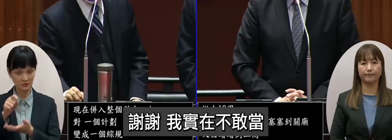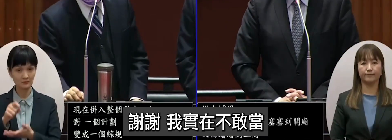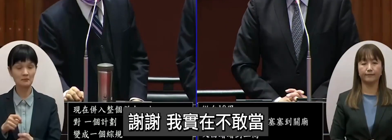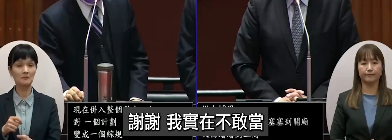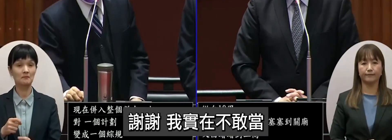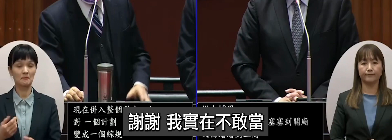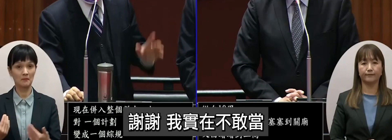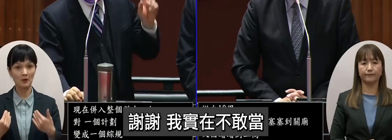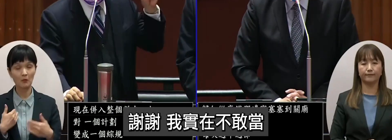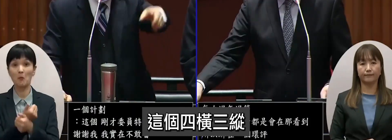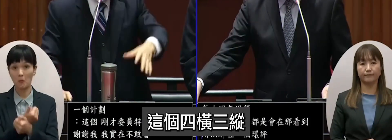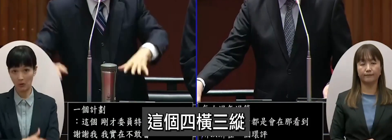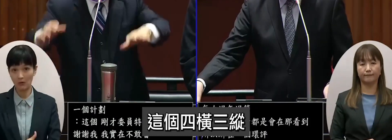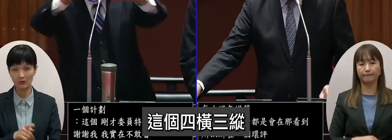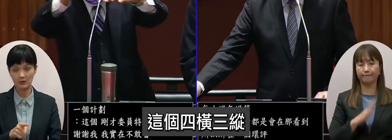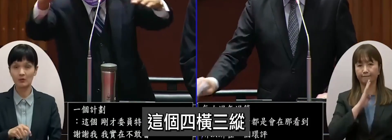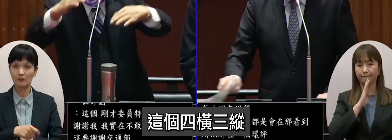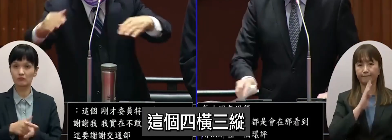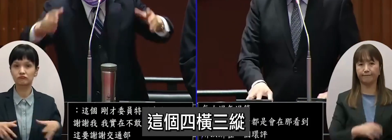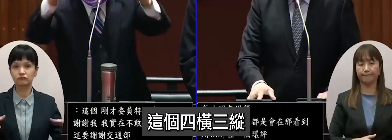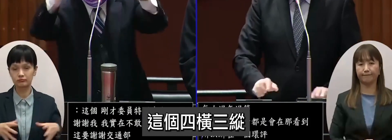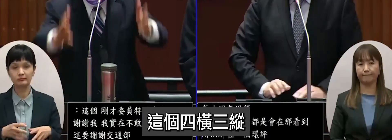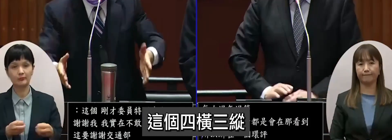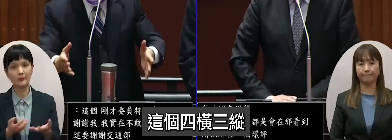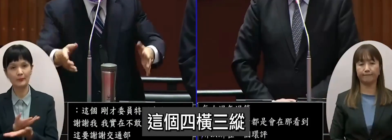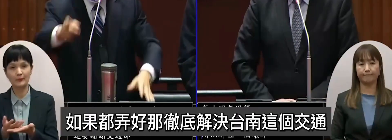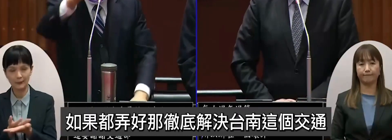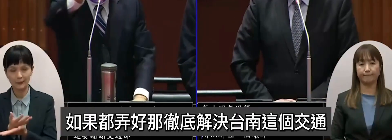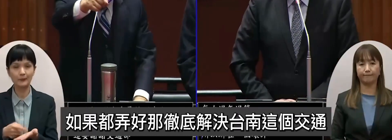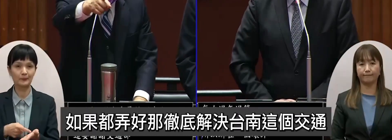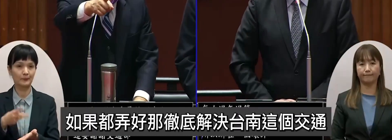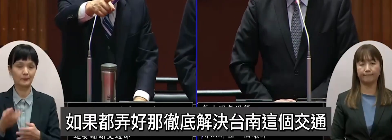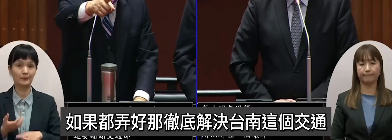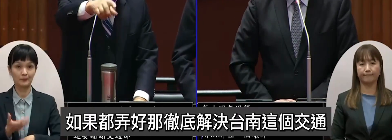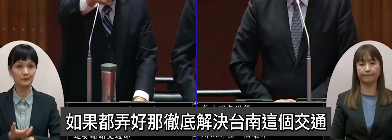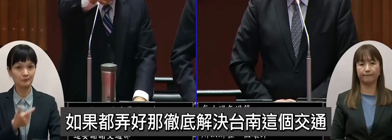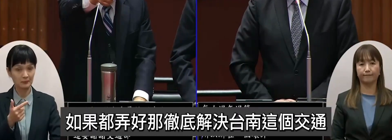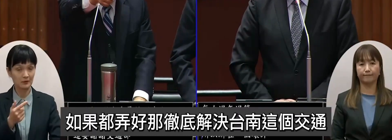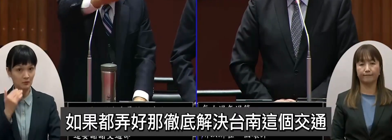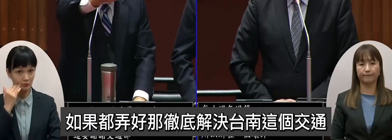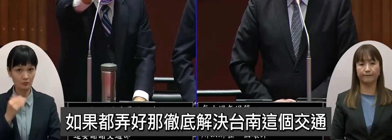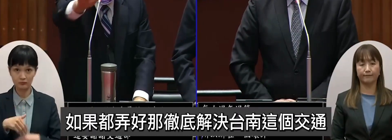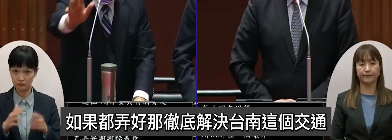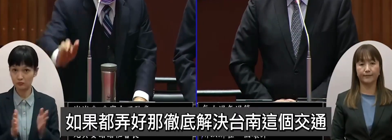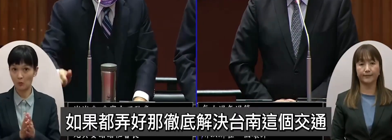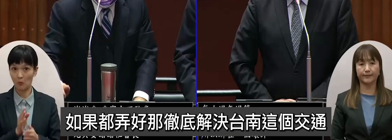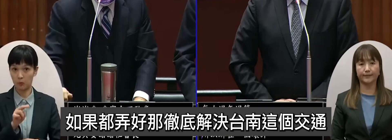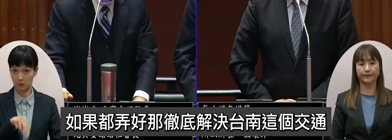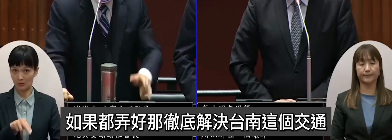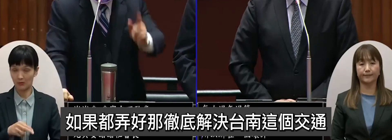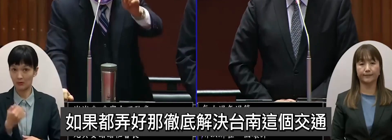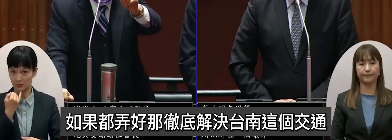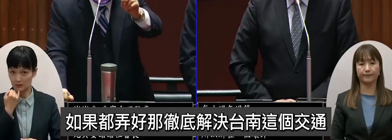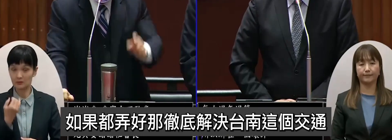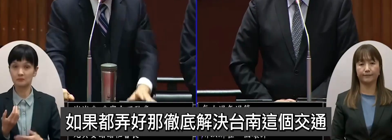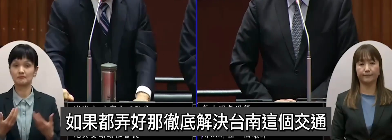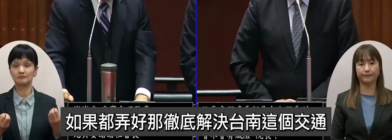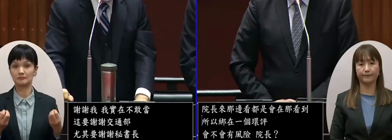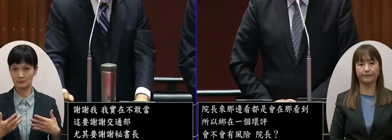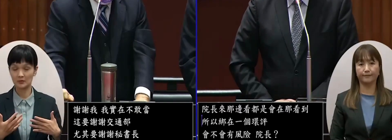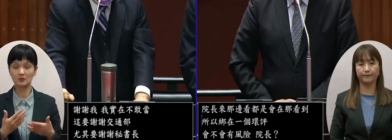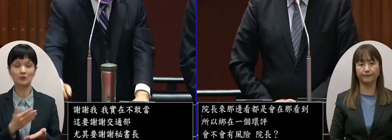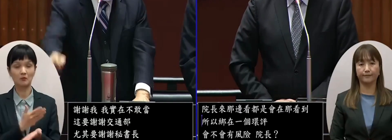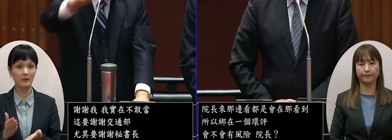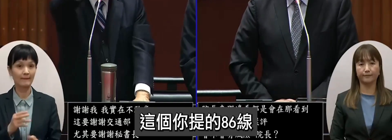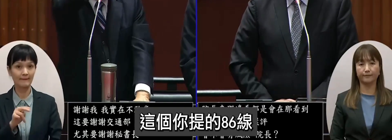谢我，我实在不敢当这样 子。 那这个四横三纵。如果通通好，那彻底解决台南这个交通。